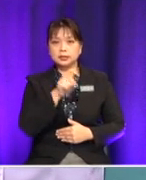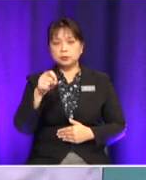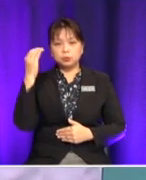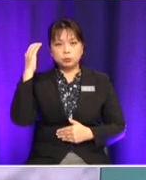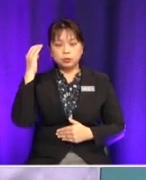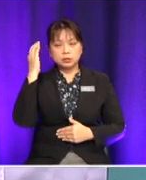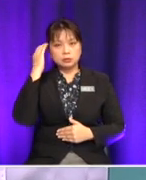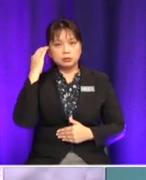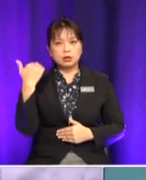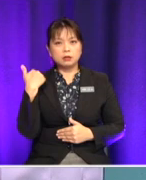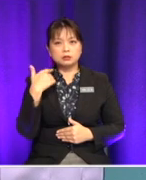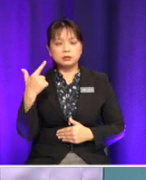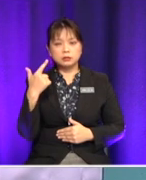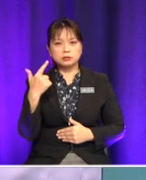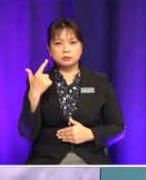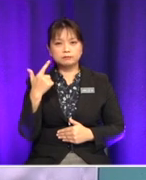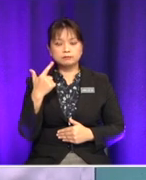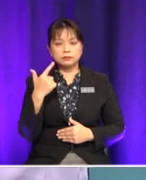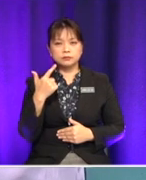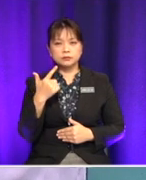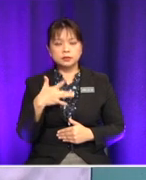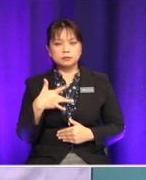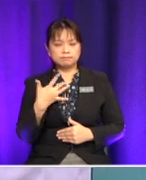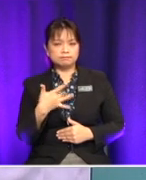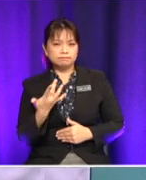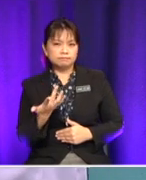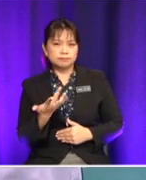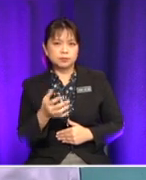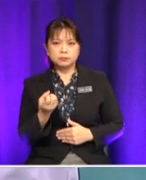menganggap menganggap dulu